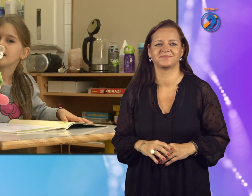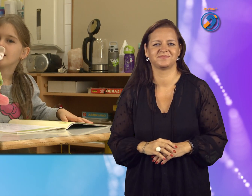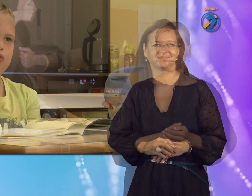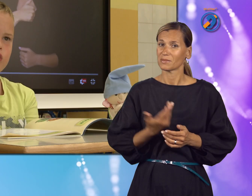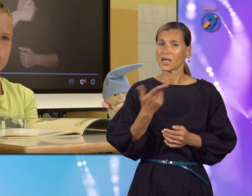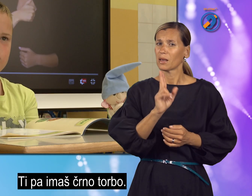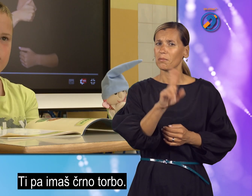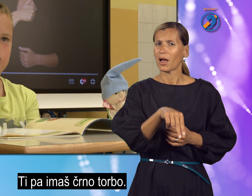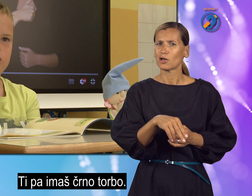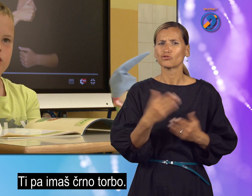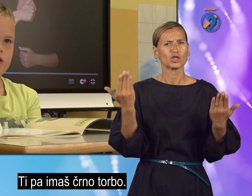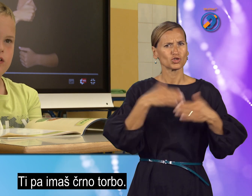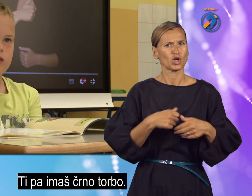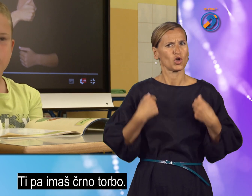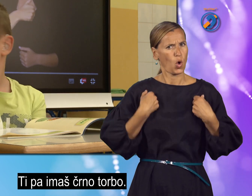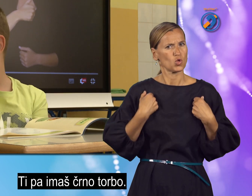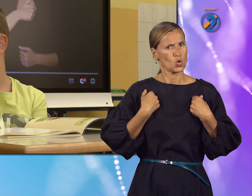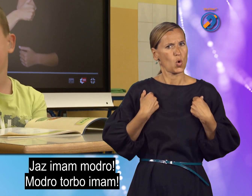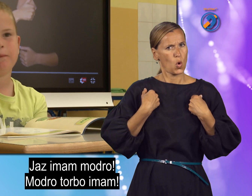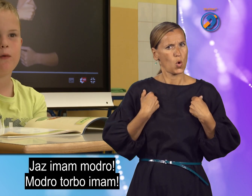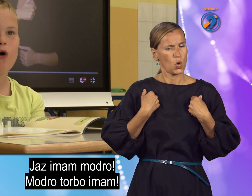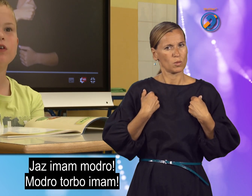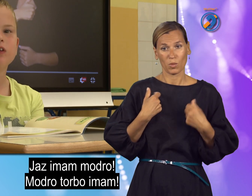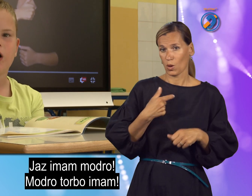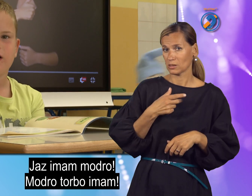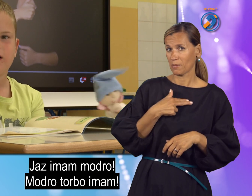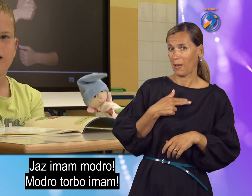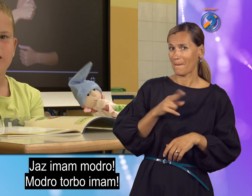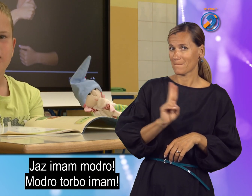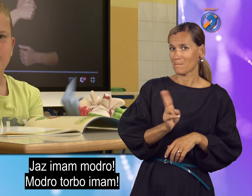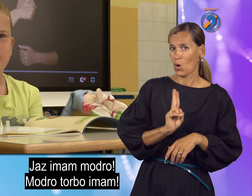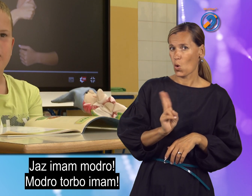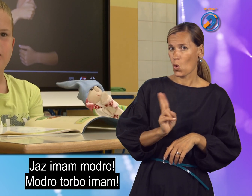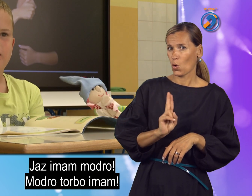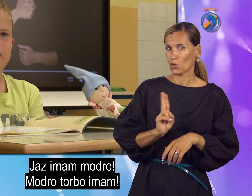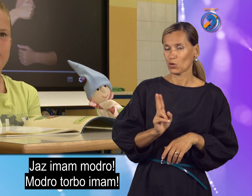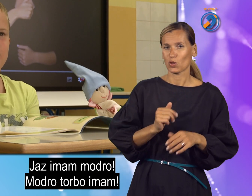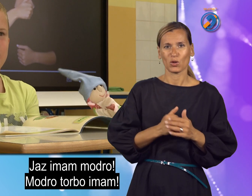torba? Ti pa imaš črno torbo. Jaz imam modro.